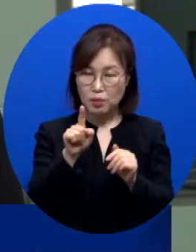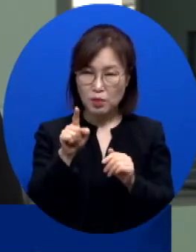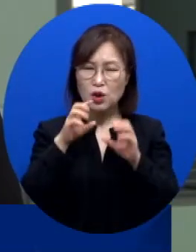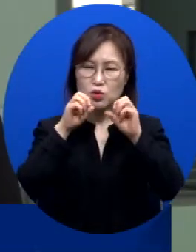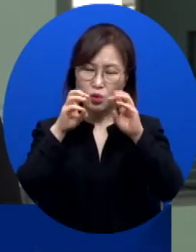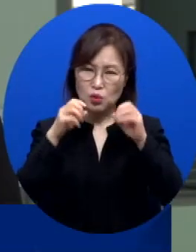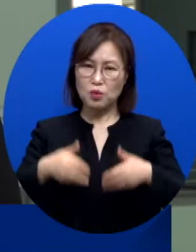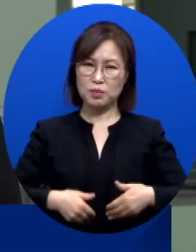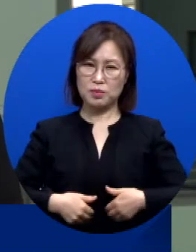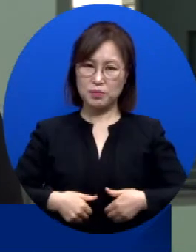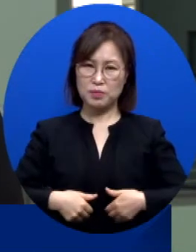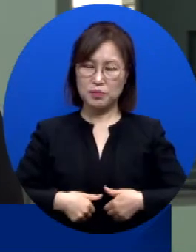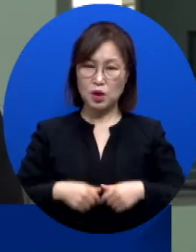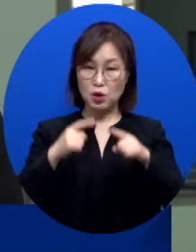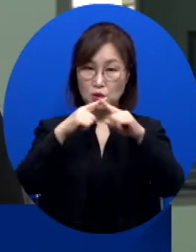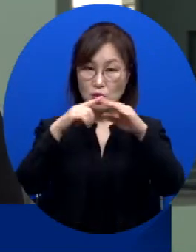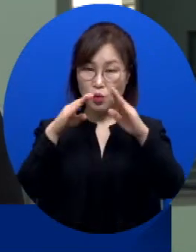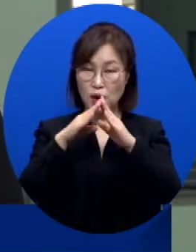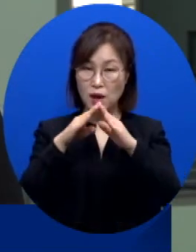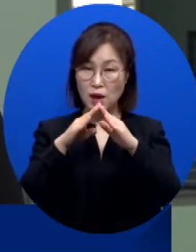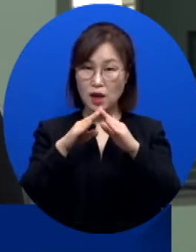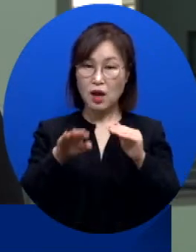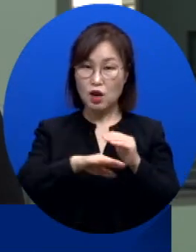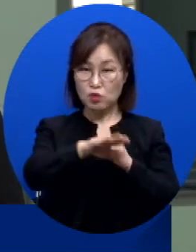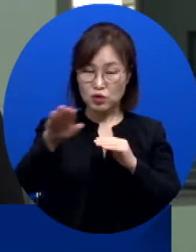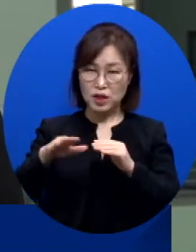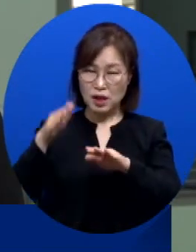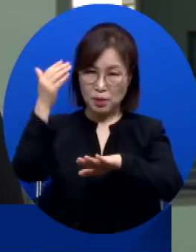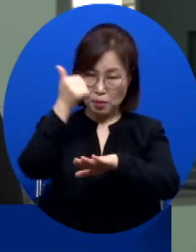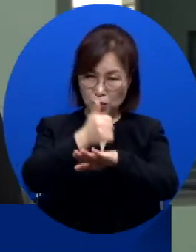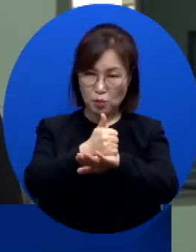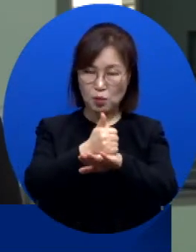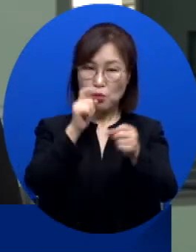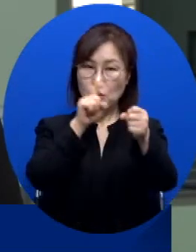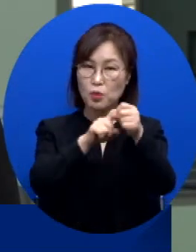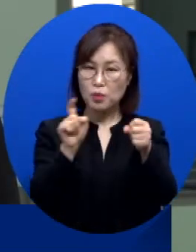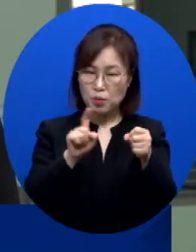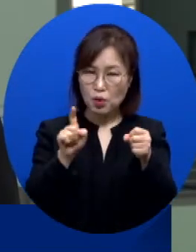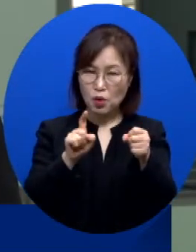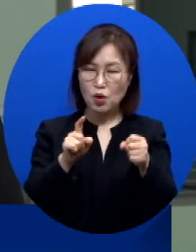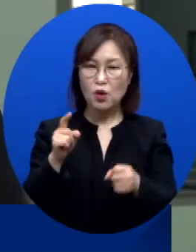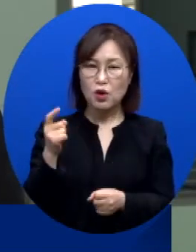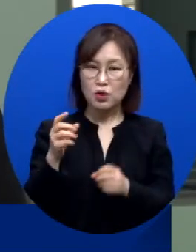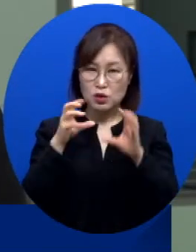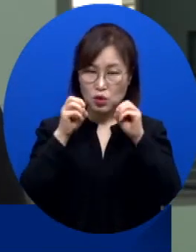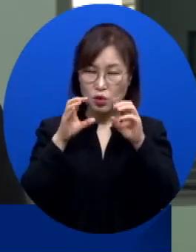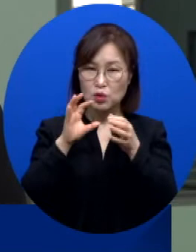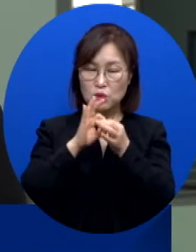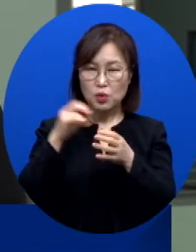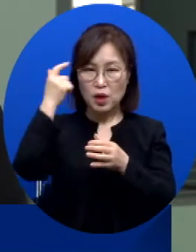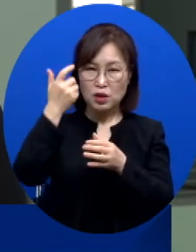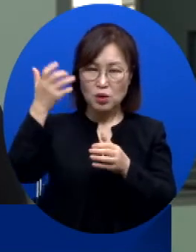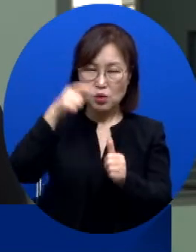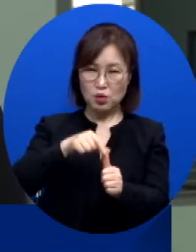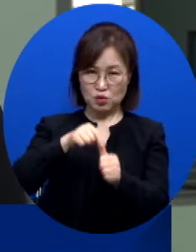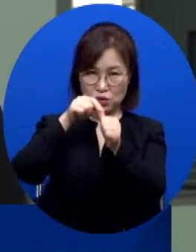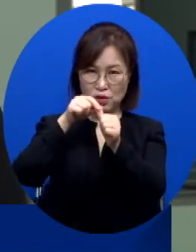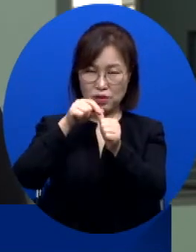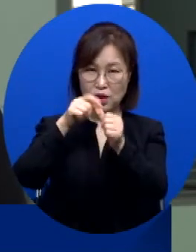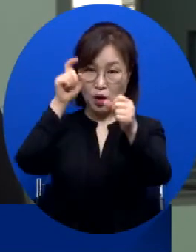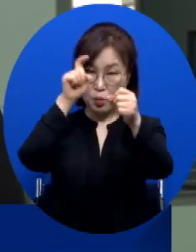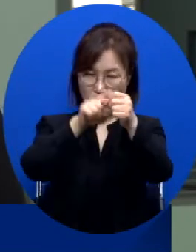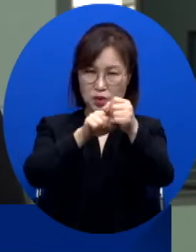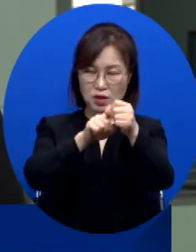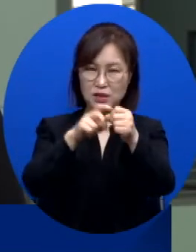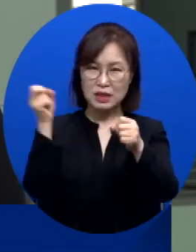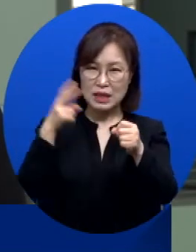있거든요. 교회는 저희들의 최종적인 목표가 선교를 통하여서 영혼들을 구원하는 것입니다. 그런 목적을 다시